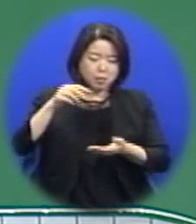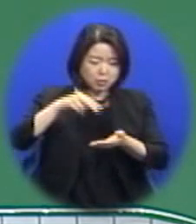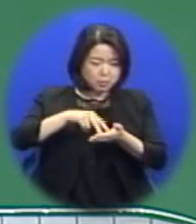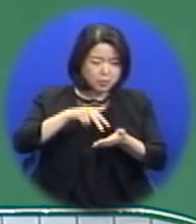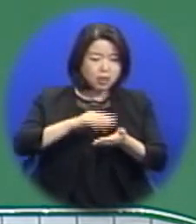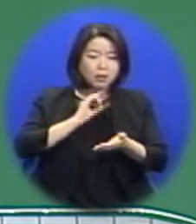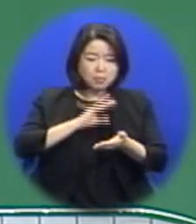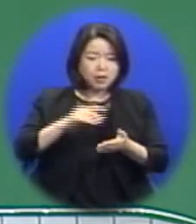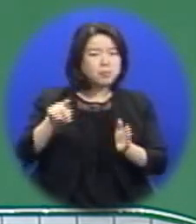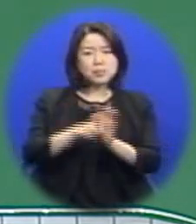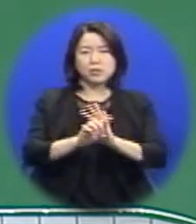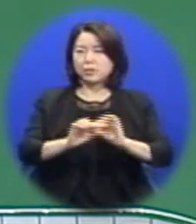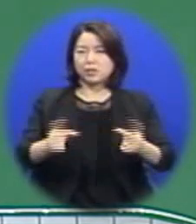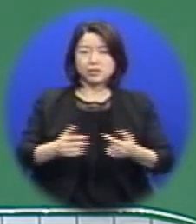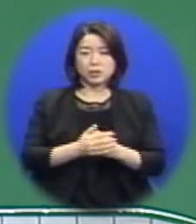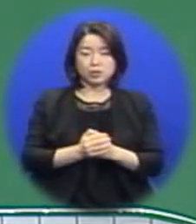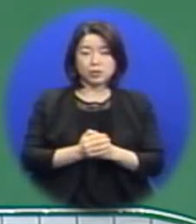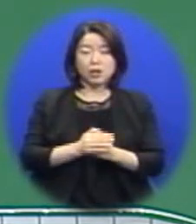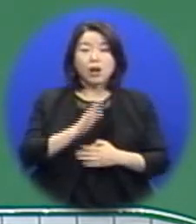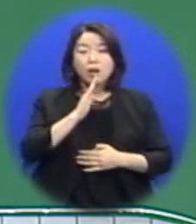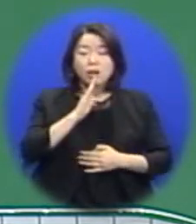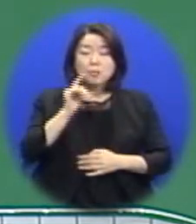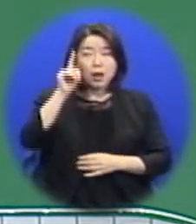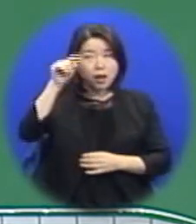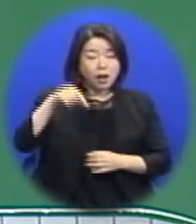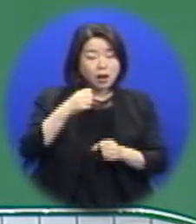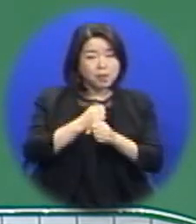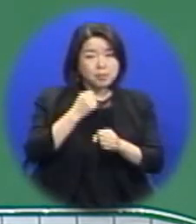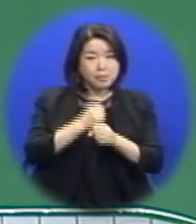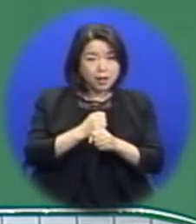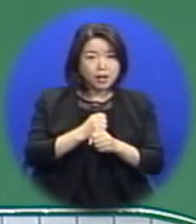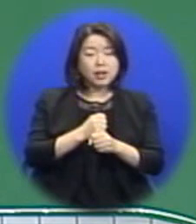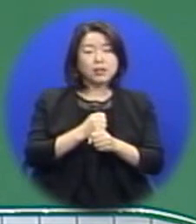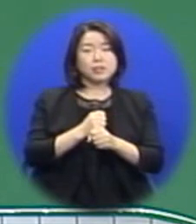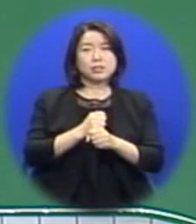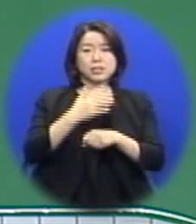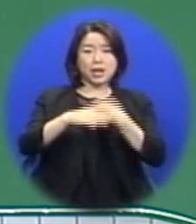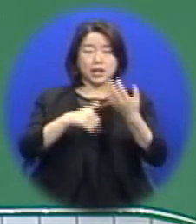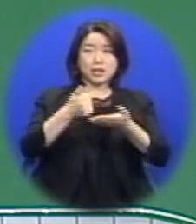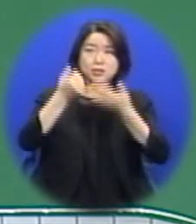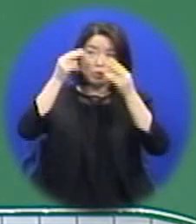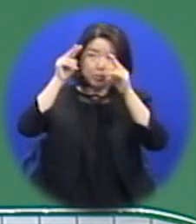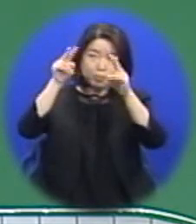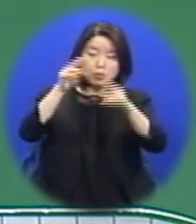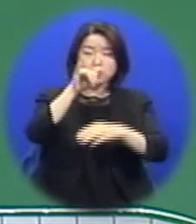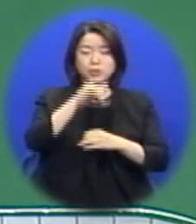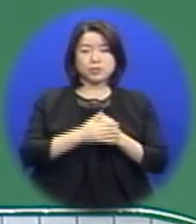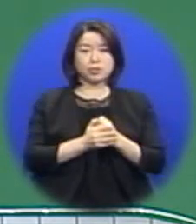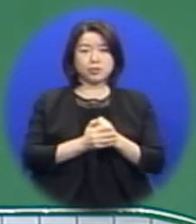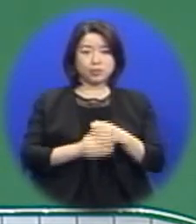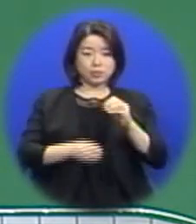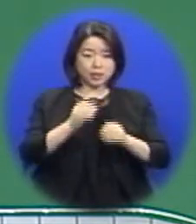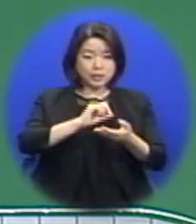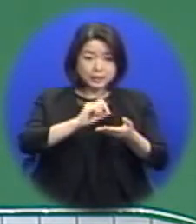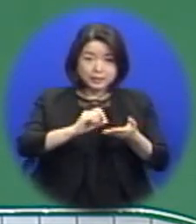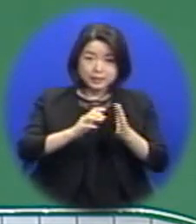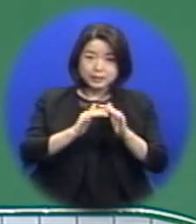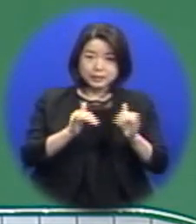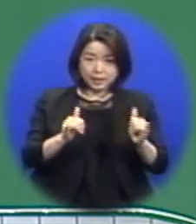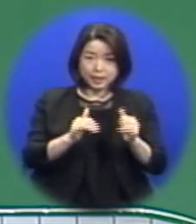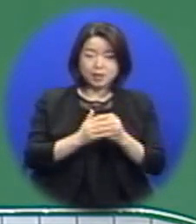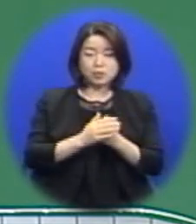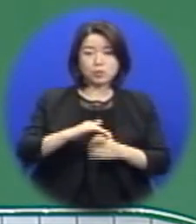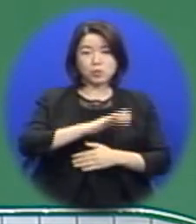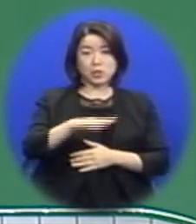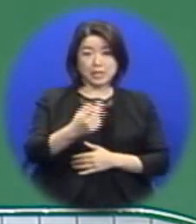그는 정말 창조하신 그 하나님을 바라보고 있어요. 시편 기자는 우리가